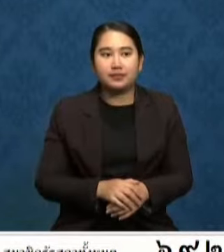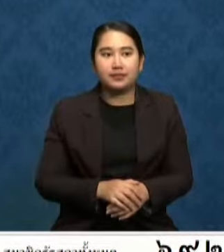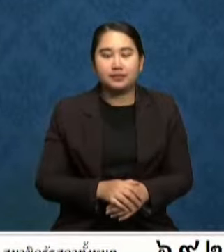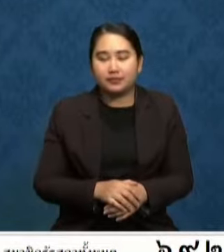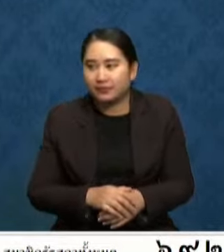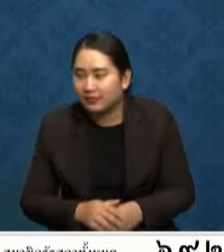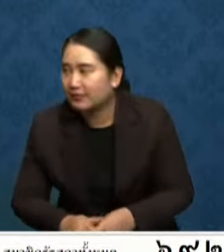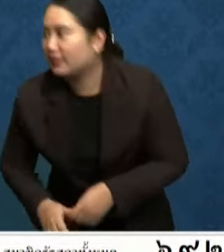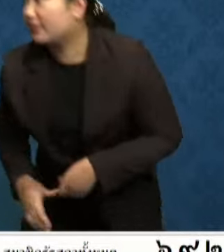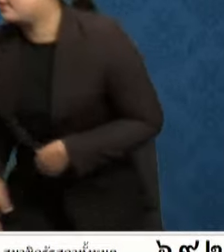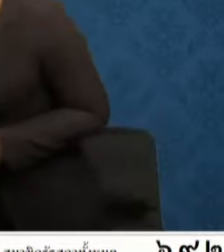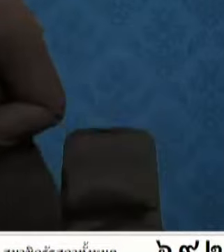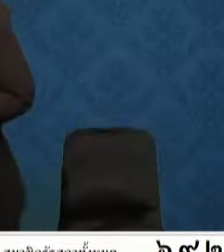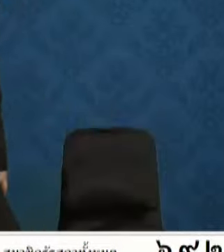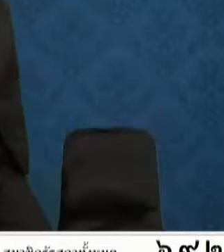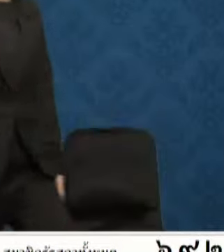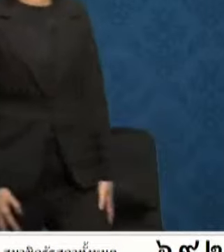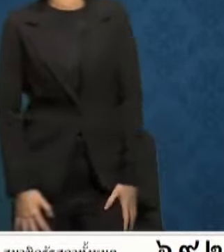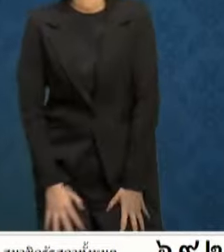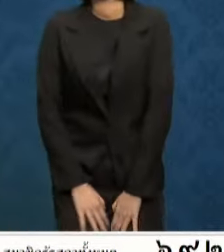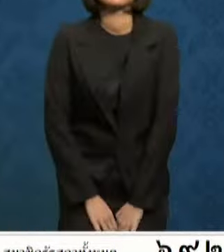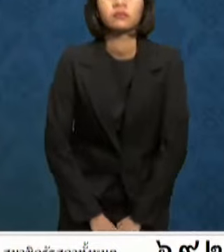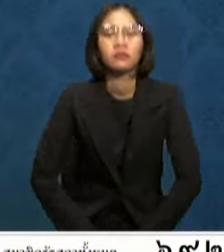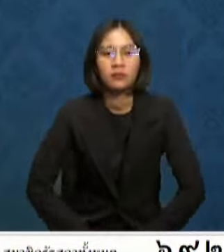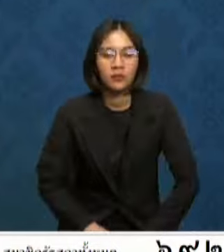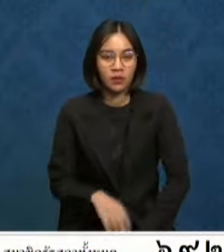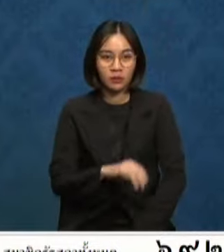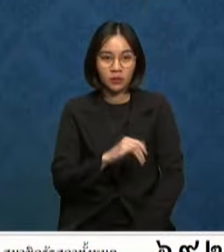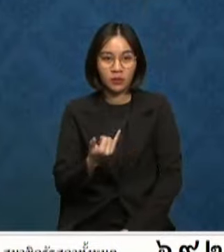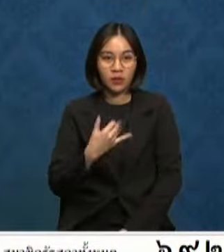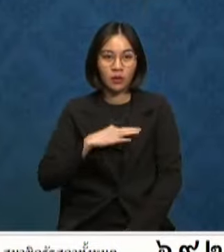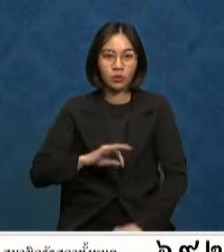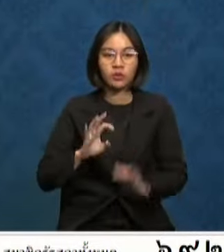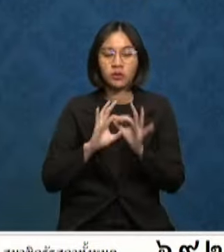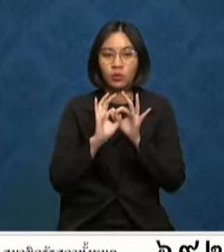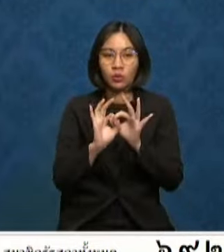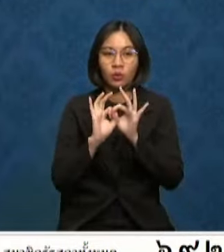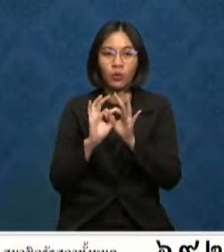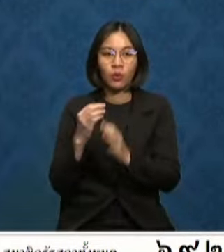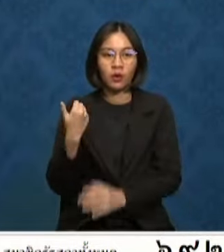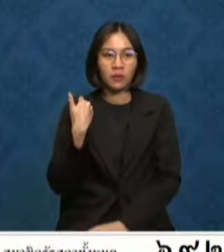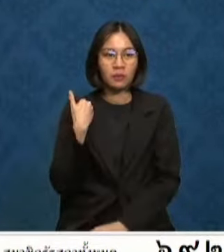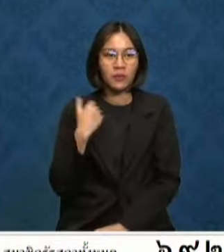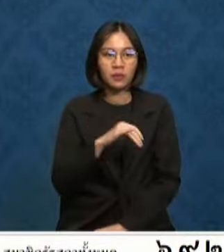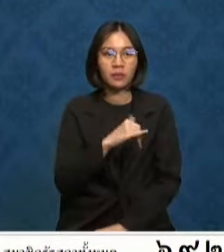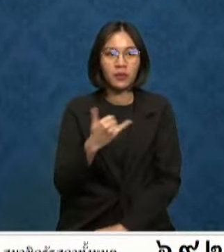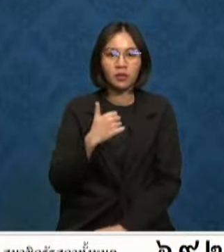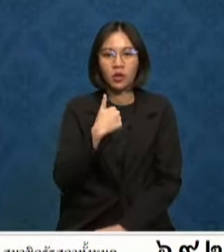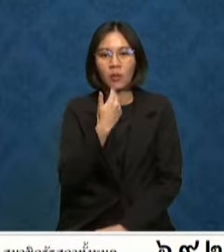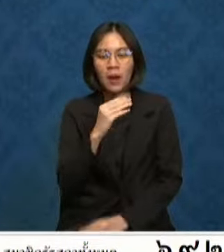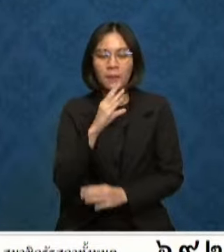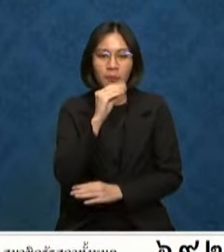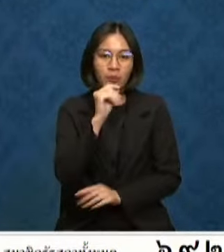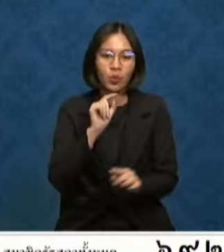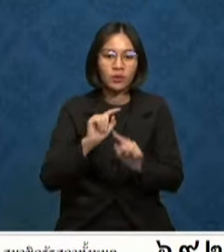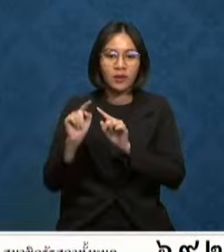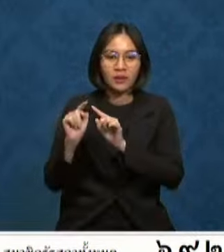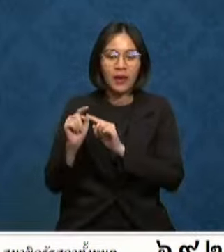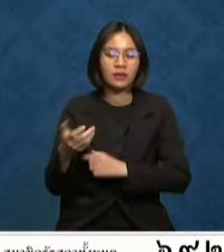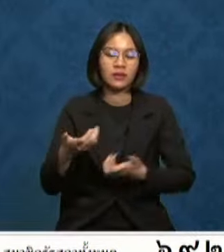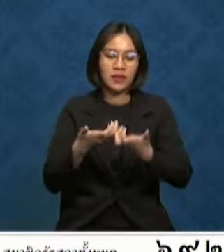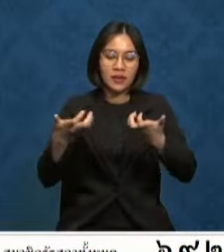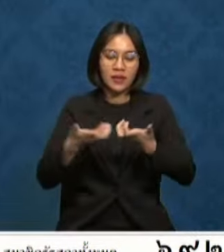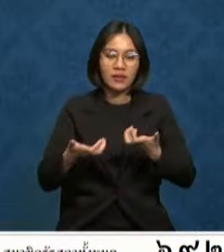บางเรื่องที่พูดกัมากวันนี้ก็เป็นเป็ความห่วงนะเพามองได้ไดเป็ห่วงบางเรื่องก็เป็วาธะกรรมเรากแยกแะเอ